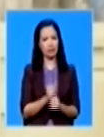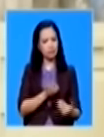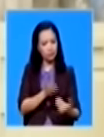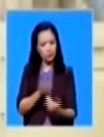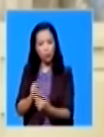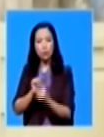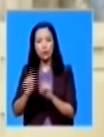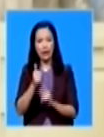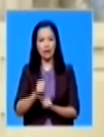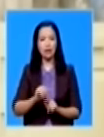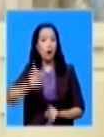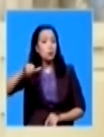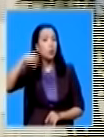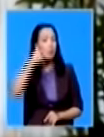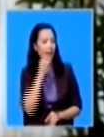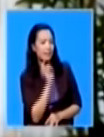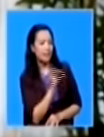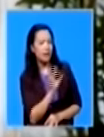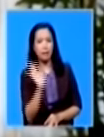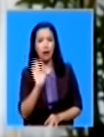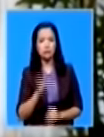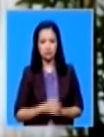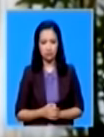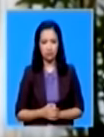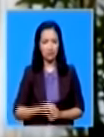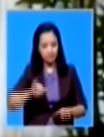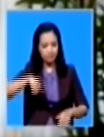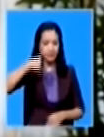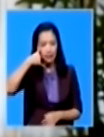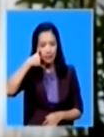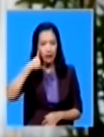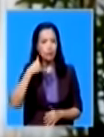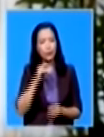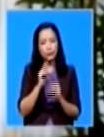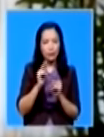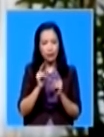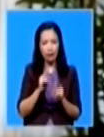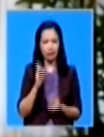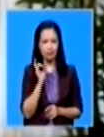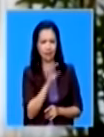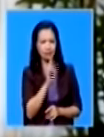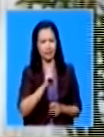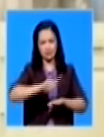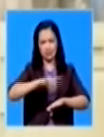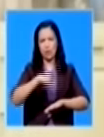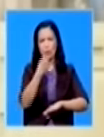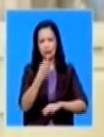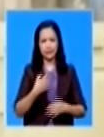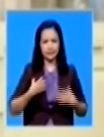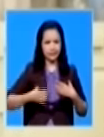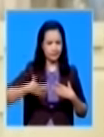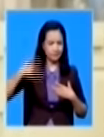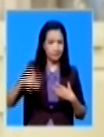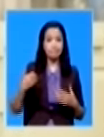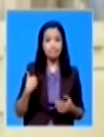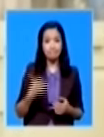แล้วกันโทรมาแล้วอย่ากวนเจ้าหน้าที่นะตัวใหญ่พอเปิดปั๊บเจ้าหน้าที่บางทีก็โทรคุยเจ้าที่บ้างอะไรอย่างเงี้ยมันเสียเวลาหงุดหงิดกันเปล่า